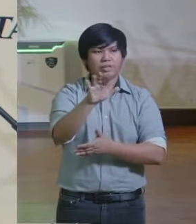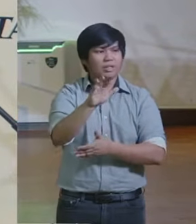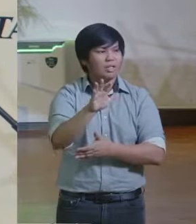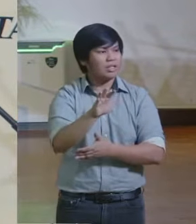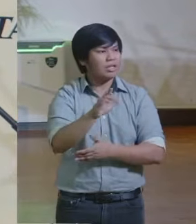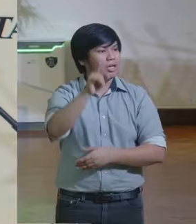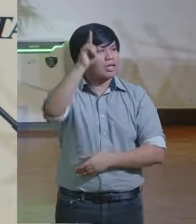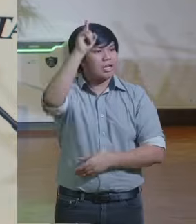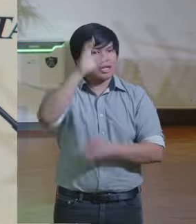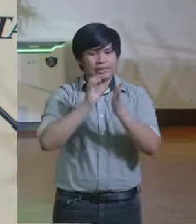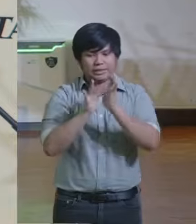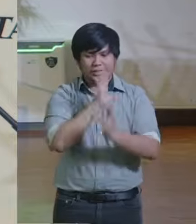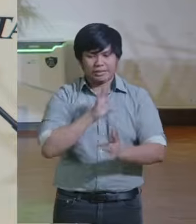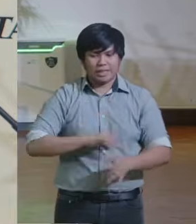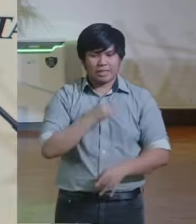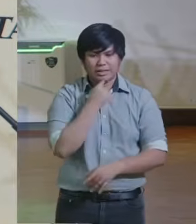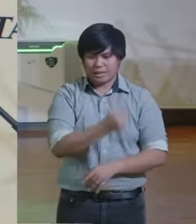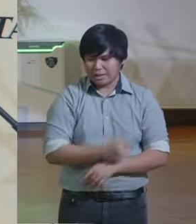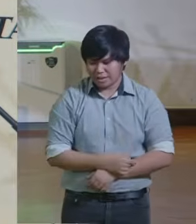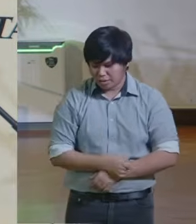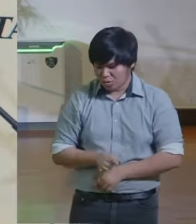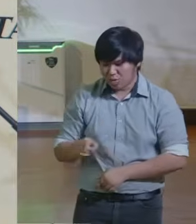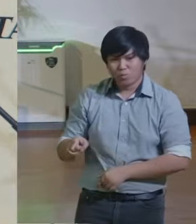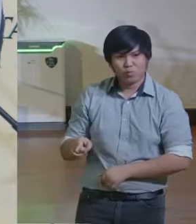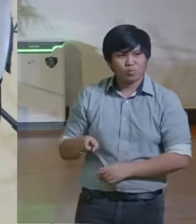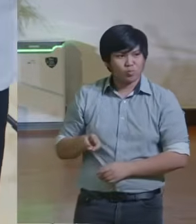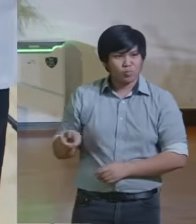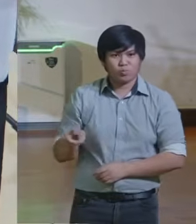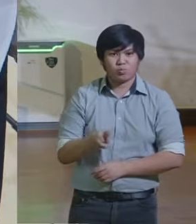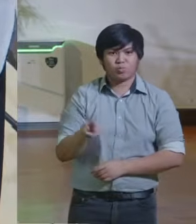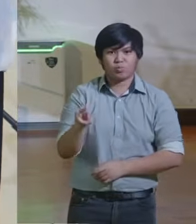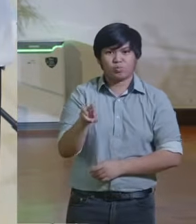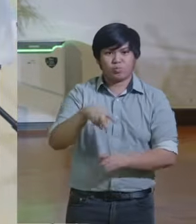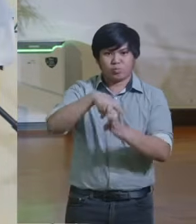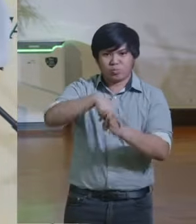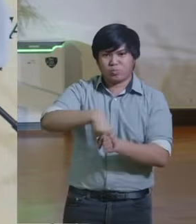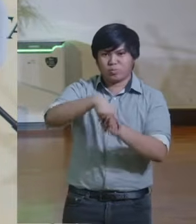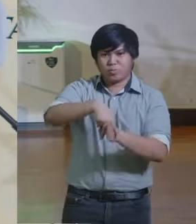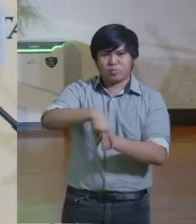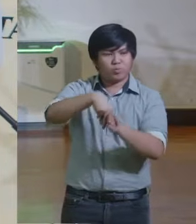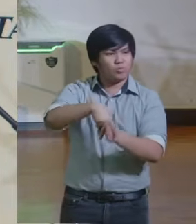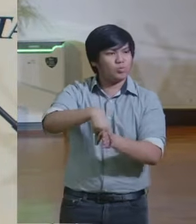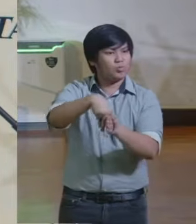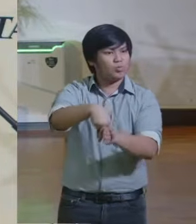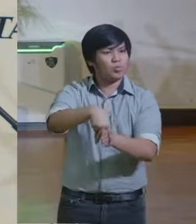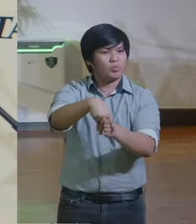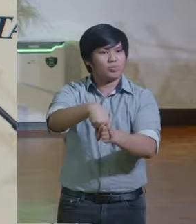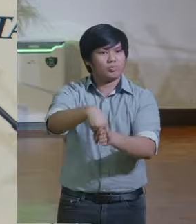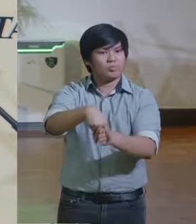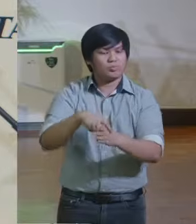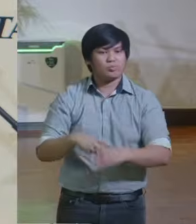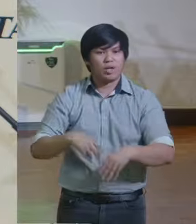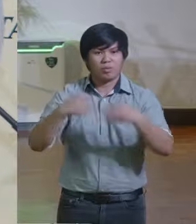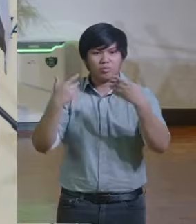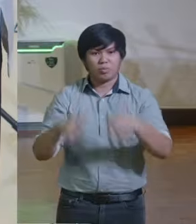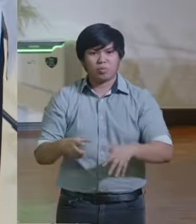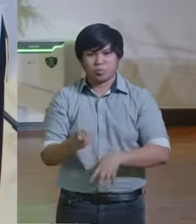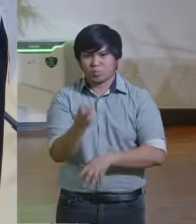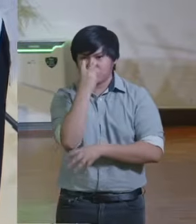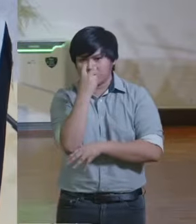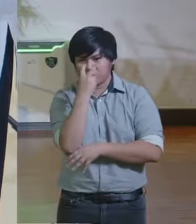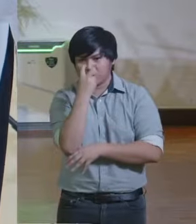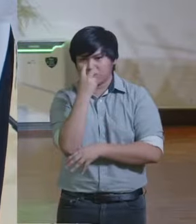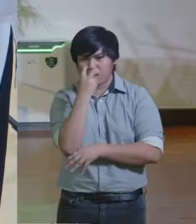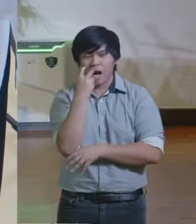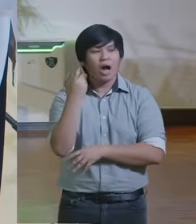kanya ng Panginoon, sa pamamagitan ni Ananias, yung isang lalaki na